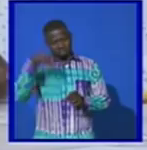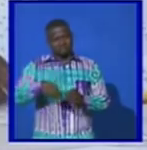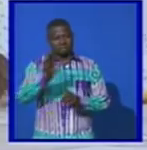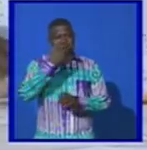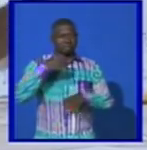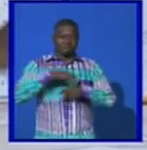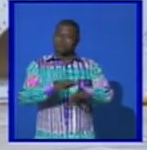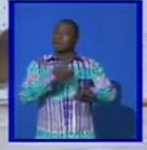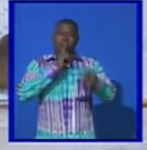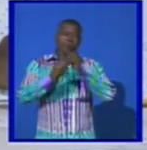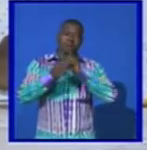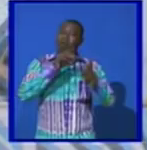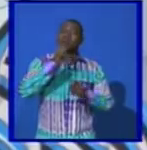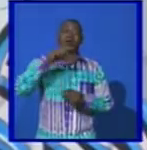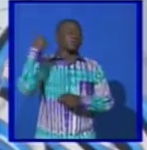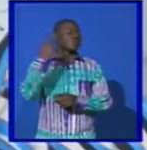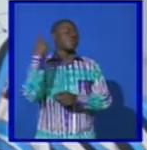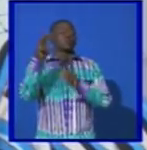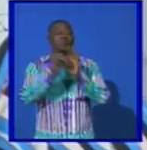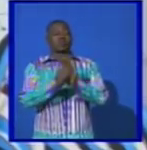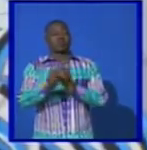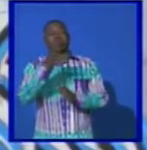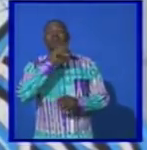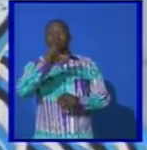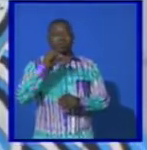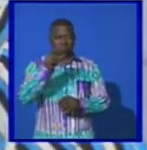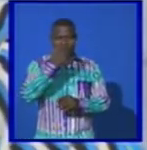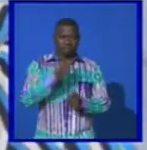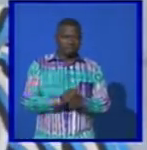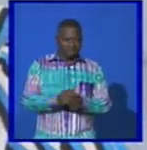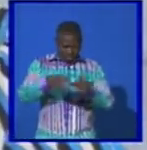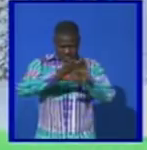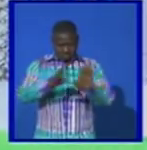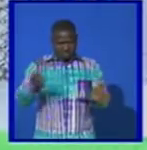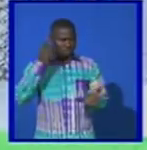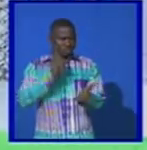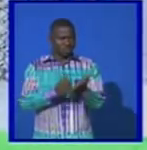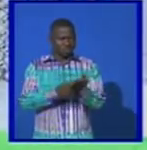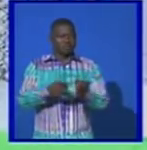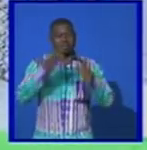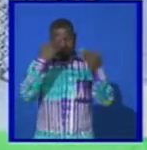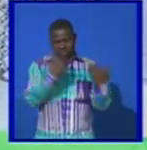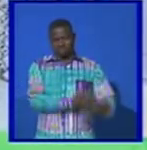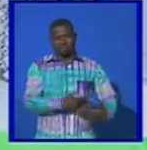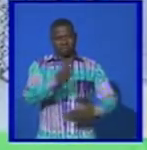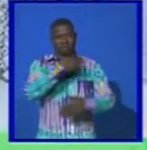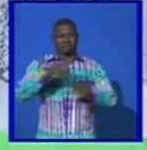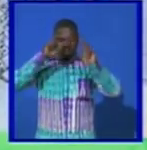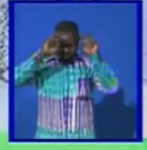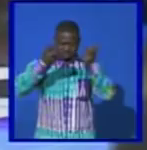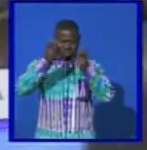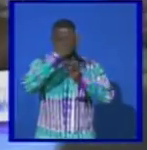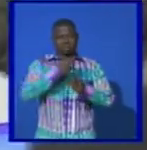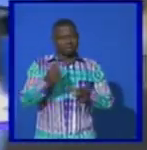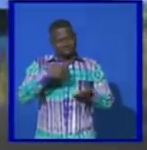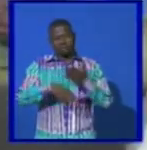discours, déclarations et sommets, le CERLEA lance le débat autour du thème « La conduite de la politique budgétaire dans les pays